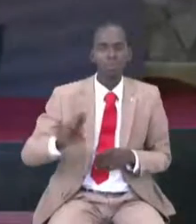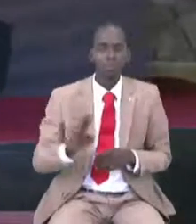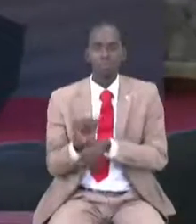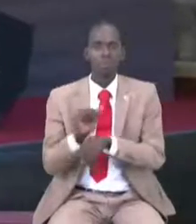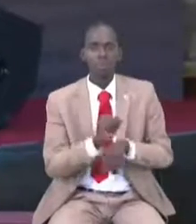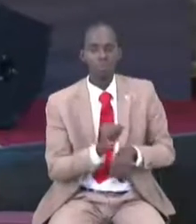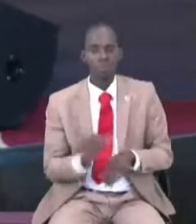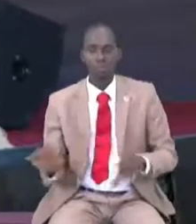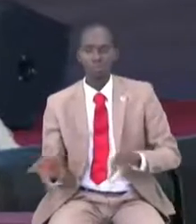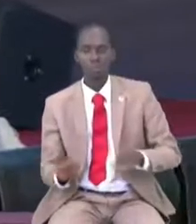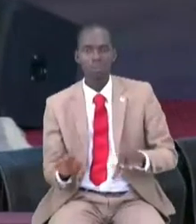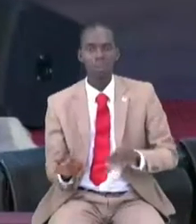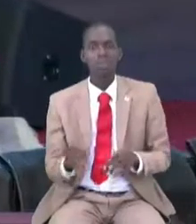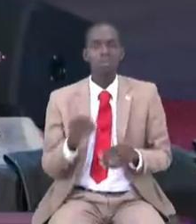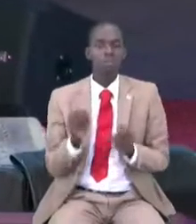avec les efforts.